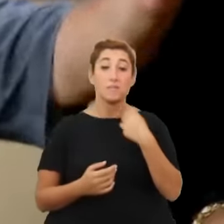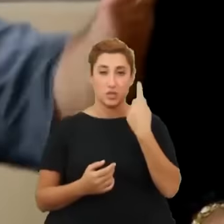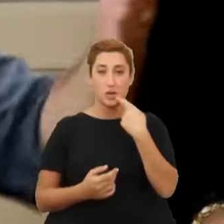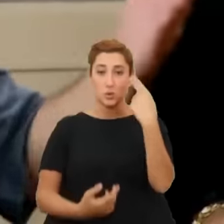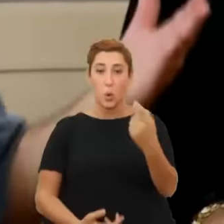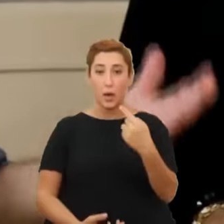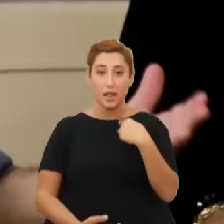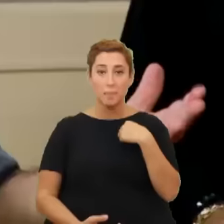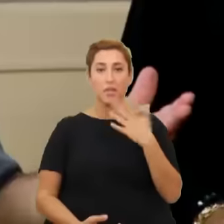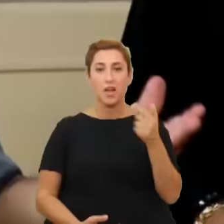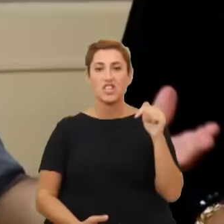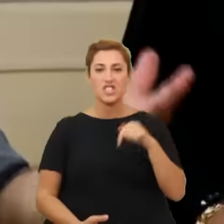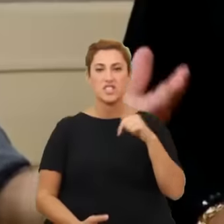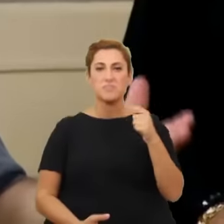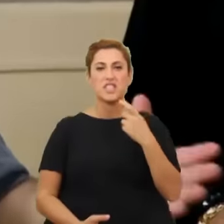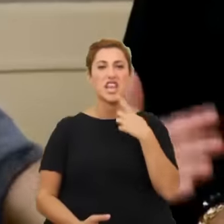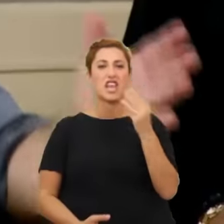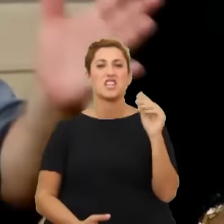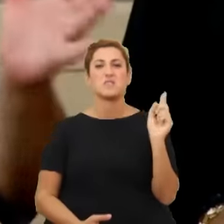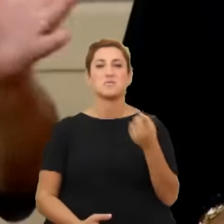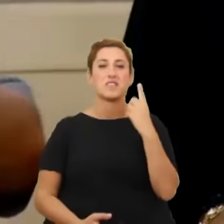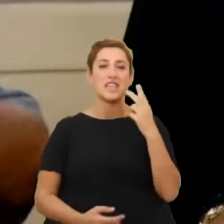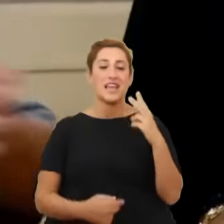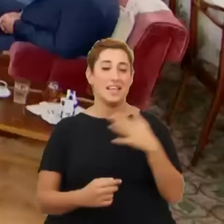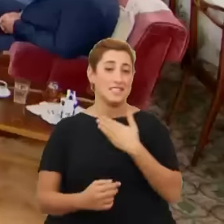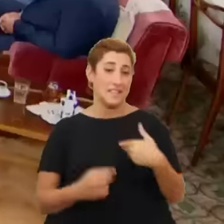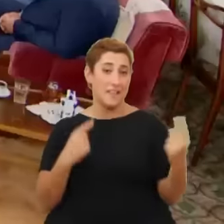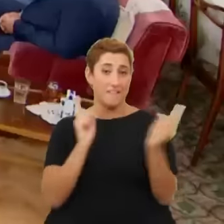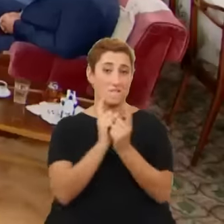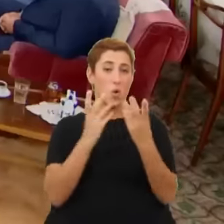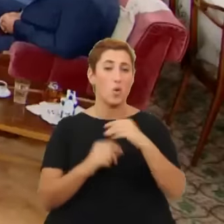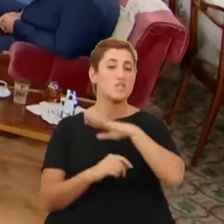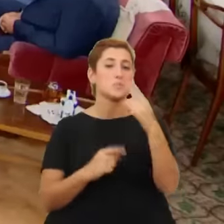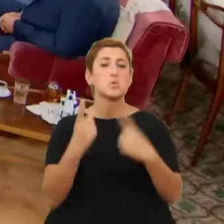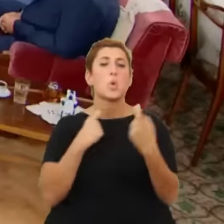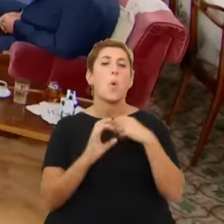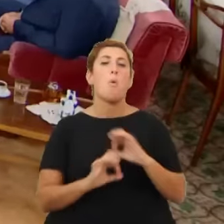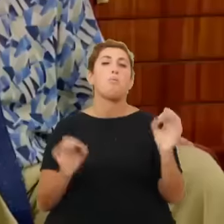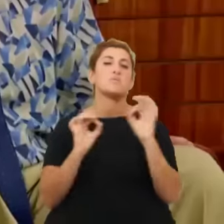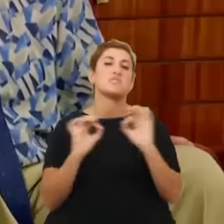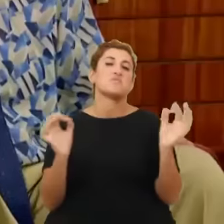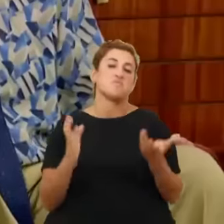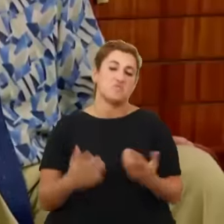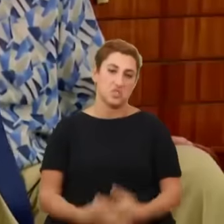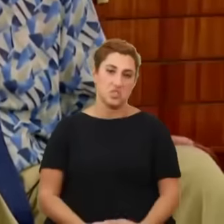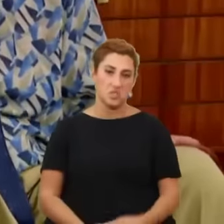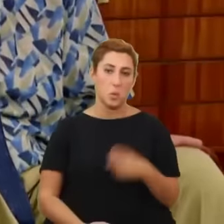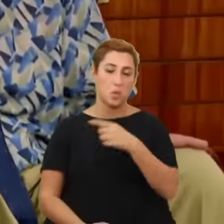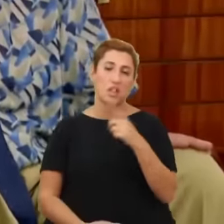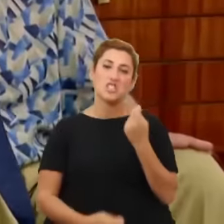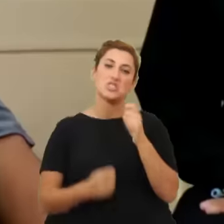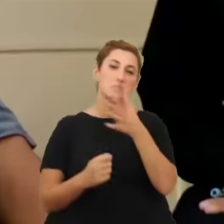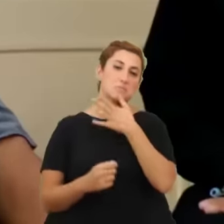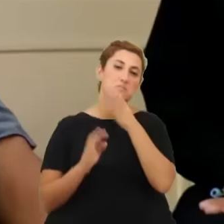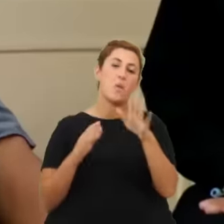bir söyleyeyim de. Ya şimdiki gençler hocam, iki gönül bir olunca... evet, sana bana sormuyorlar zaten ya. İş bitirmişler onlar.